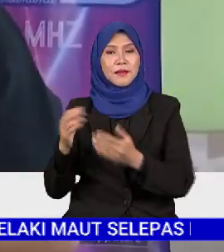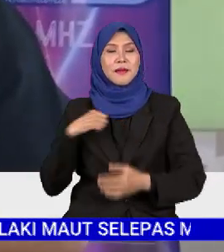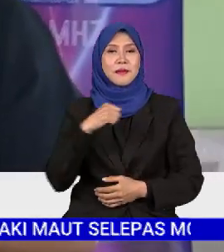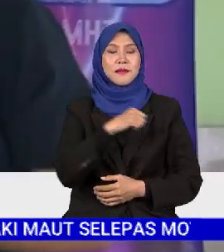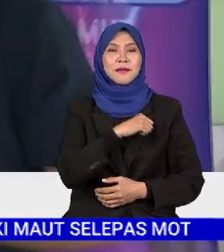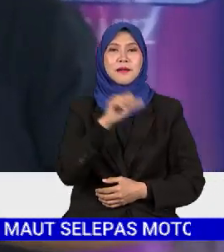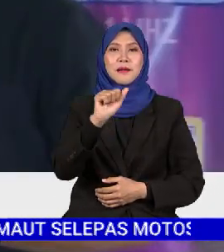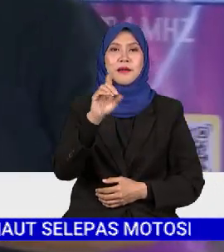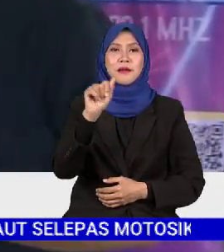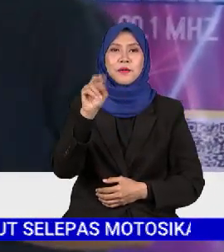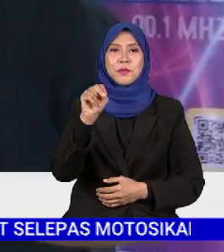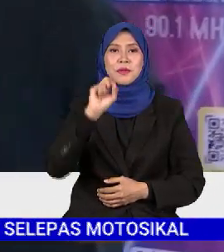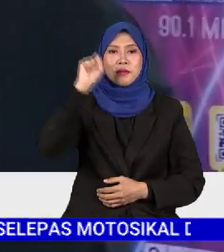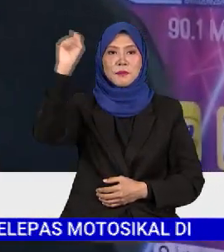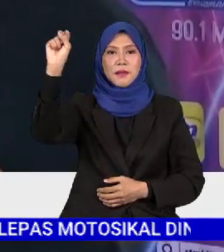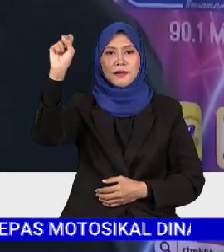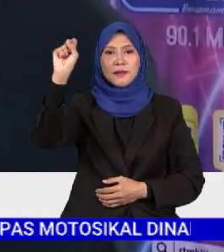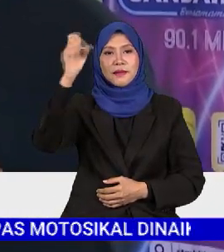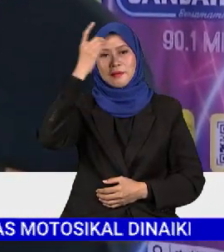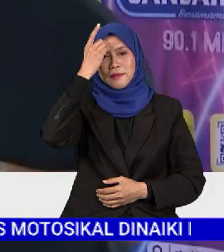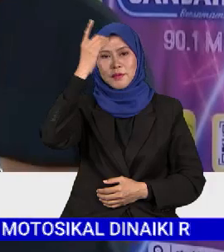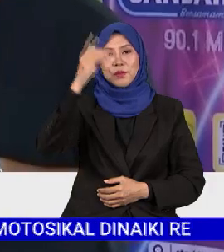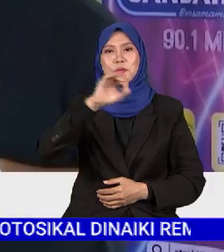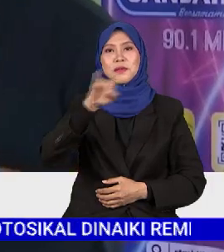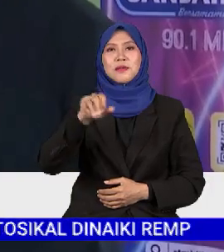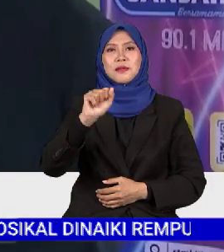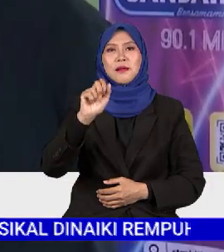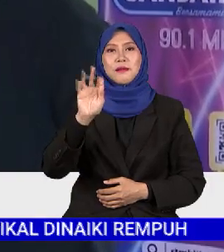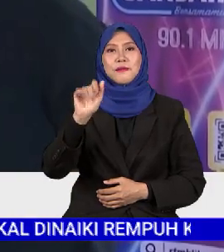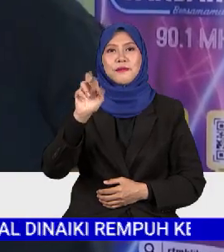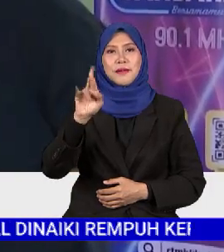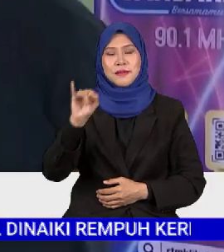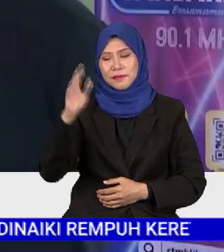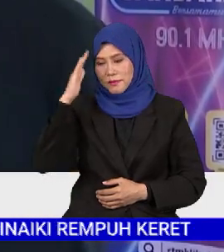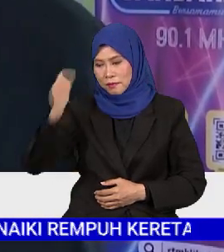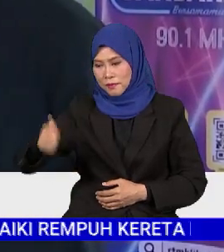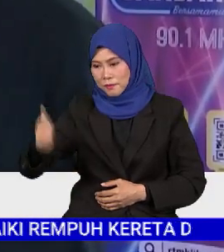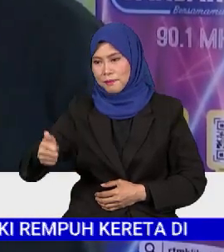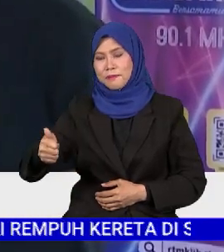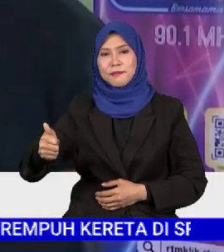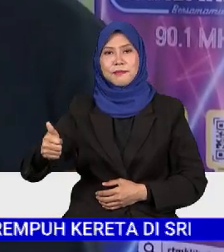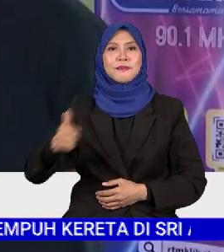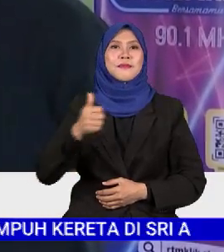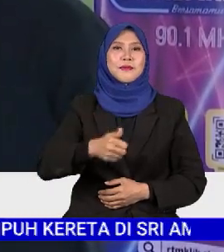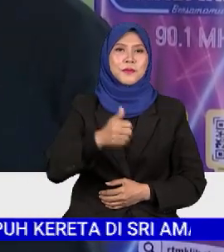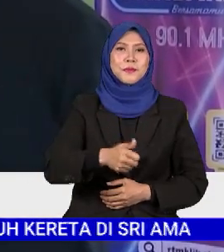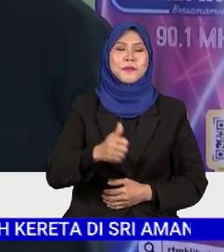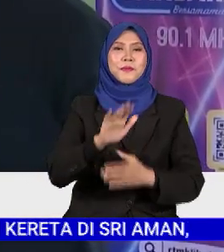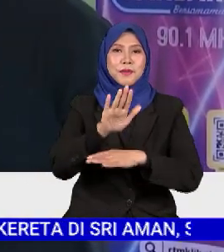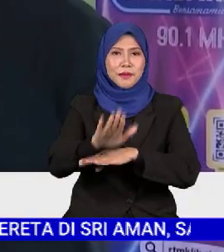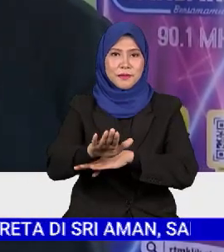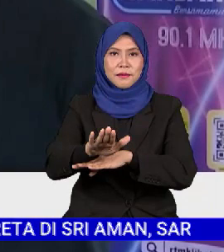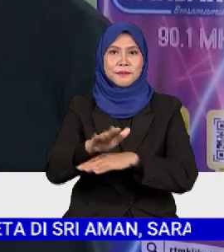Undangan Negeri ADUN Sabah yang berhormat Datuk Jafari Waliam. Baik, Assalamualaikum dan selamat petang Datuk. Waalaikumsalam. Terima kasih kerana selamat